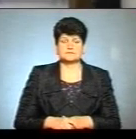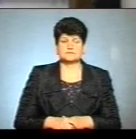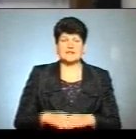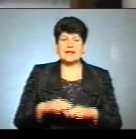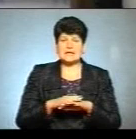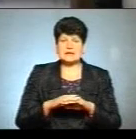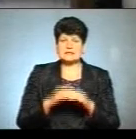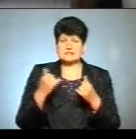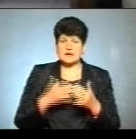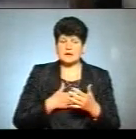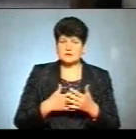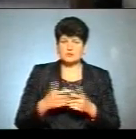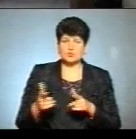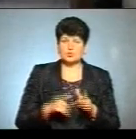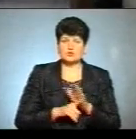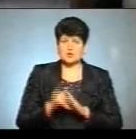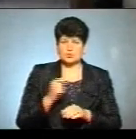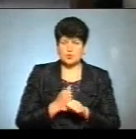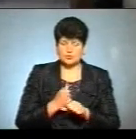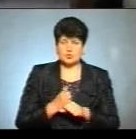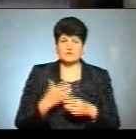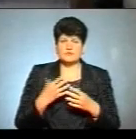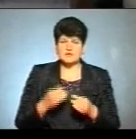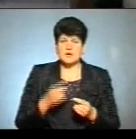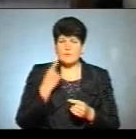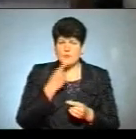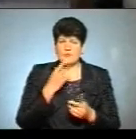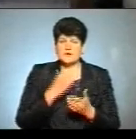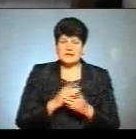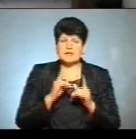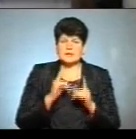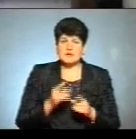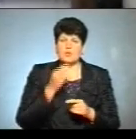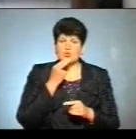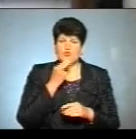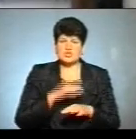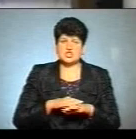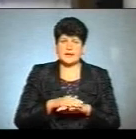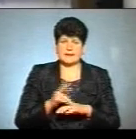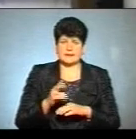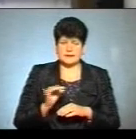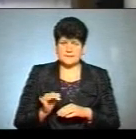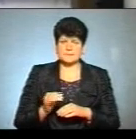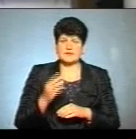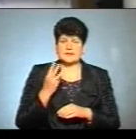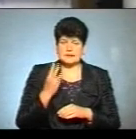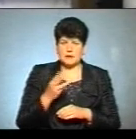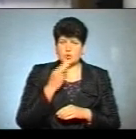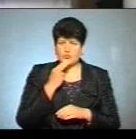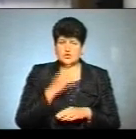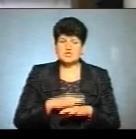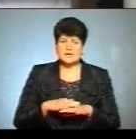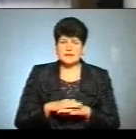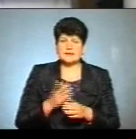Ринки зараз активно готуються до початку роботи. Нагадаю, що мова йде виключно поки що про продовольчі ринки. Три продовольчих ринки, які